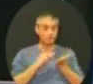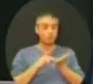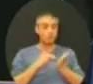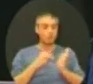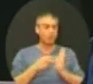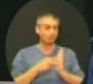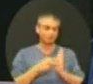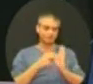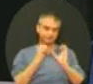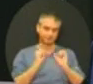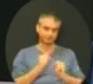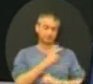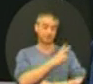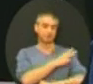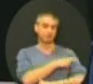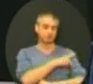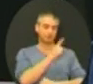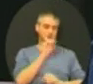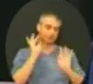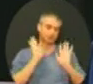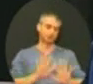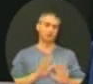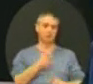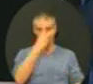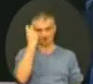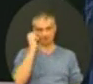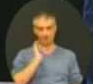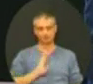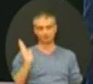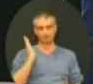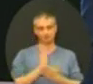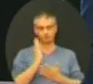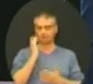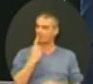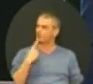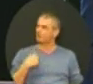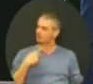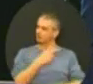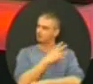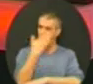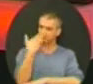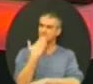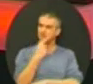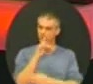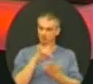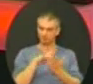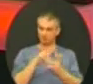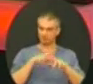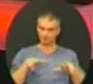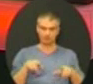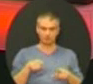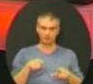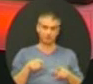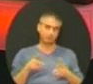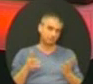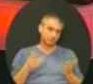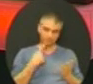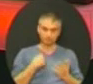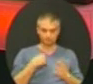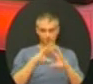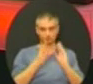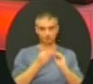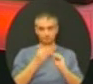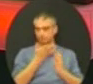פוליטיים אין ספק שהמשטרה עוינת את האוכלוסייה הערבית, אוקיי. חד וחלק. תגיד, מדינת ישראל נמצאת היום במצב, תגדיר אתה, תשלים